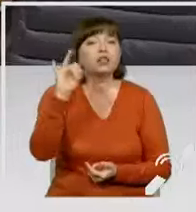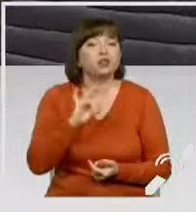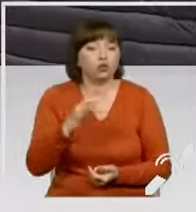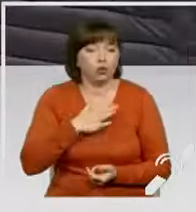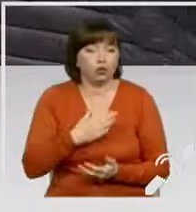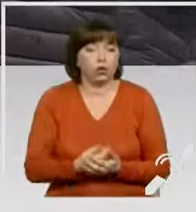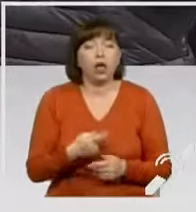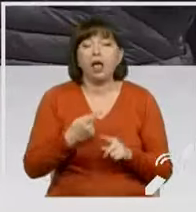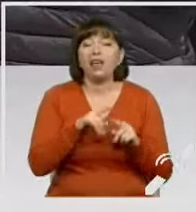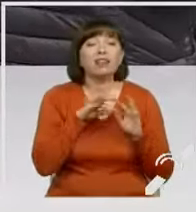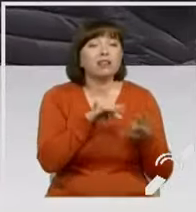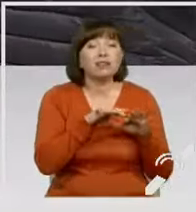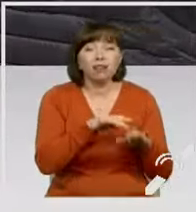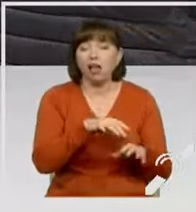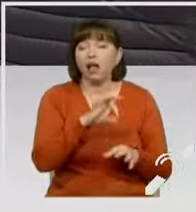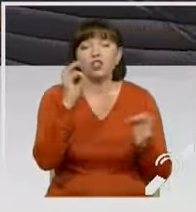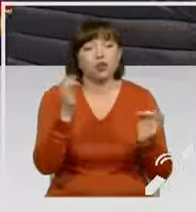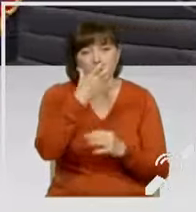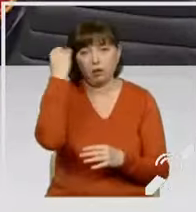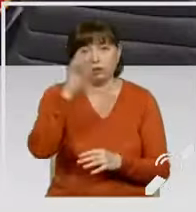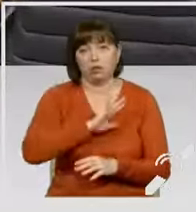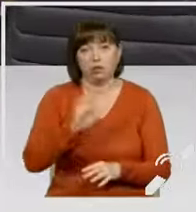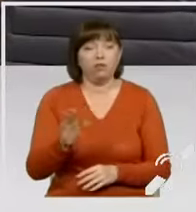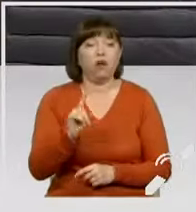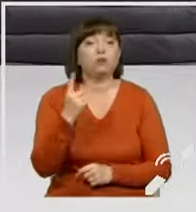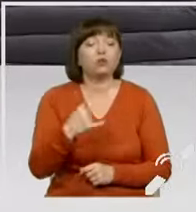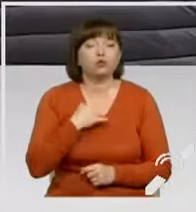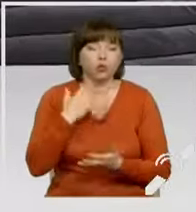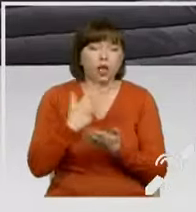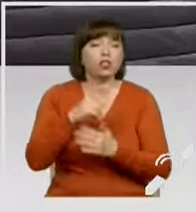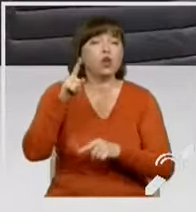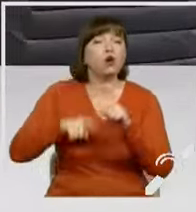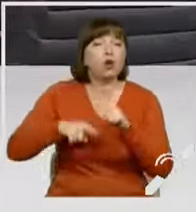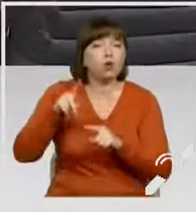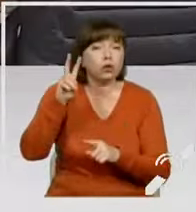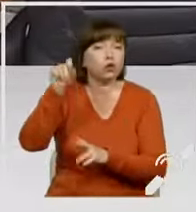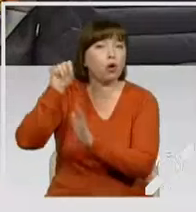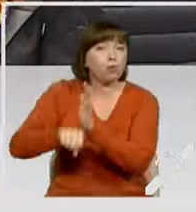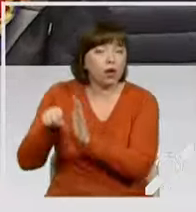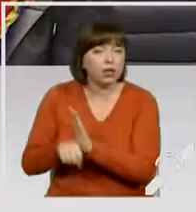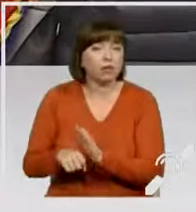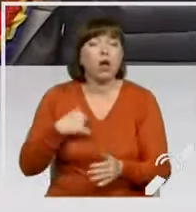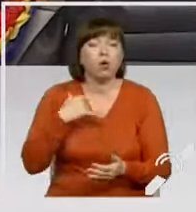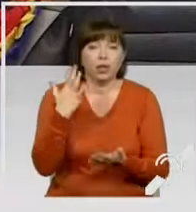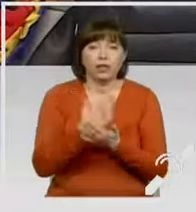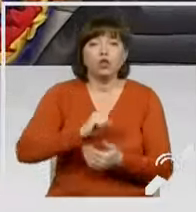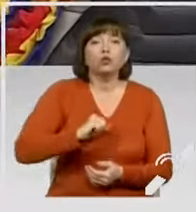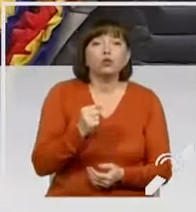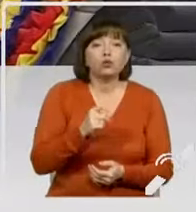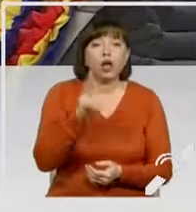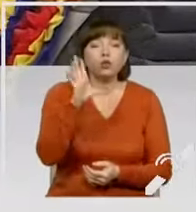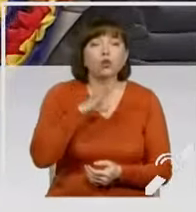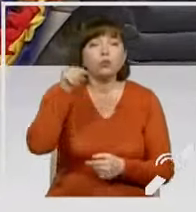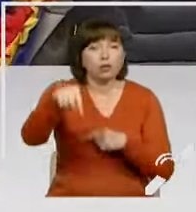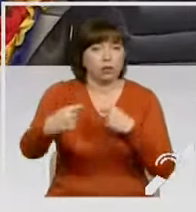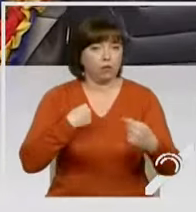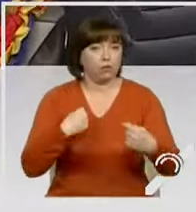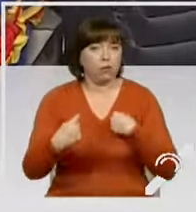cele niciodată nu se uită, pentru că avem rude căzute, avem prieteni care au fost